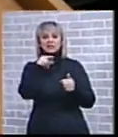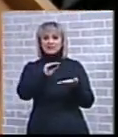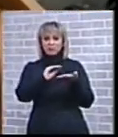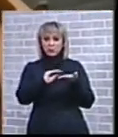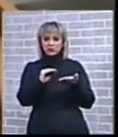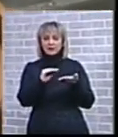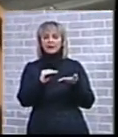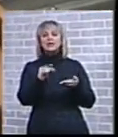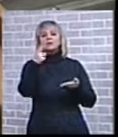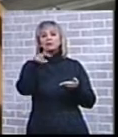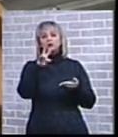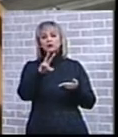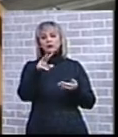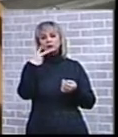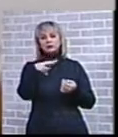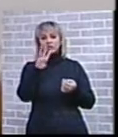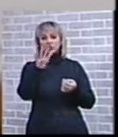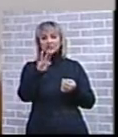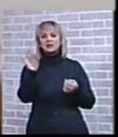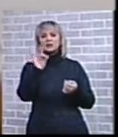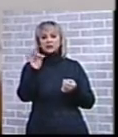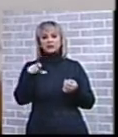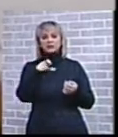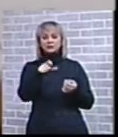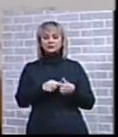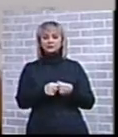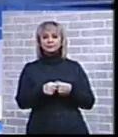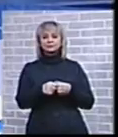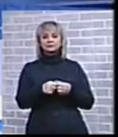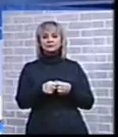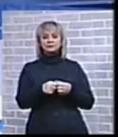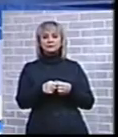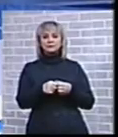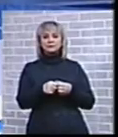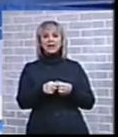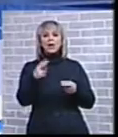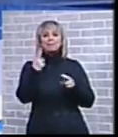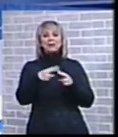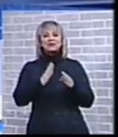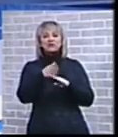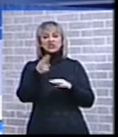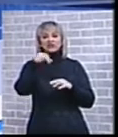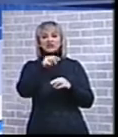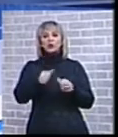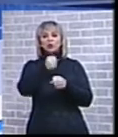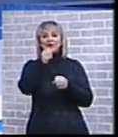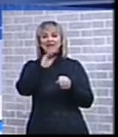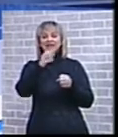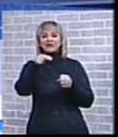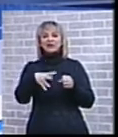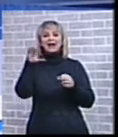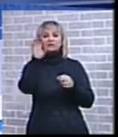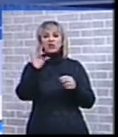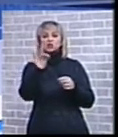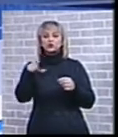почерк. Евгения Слинкина, Сергей Вишняков, Дон-24, Ростов-на-Дону. Помешать выйти в финал Кубка ЕГЭ в